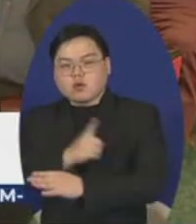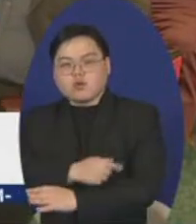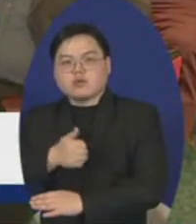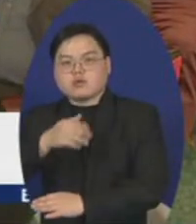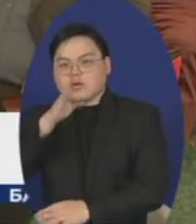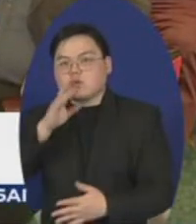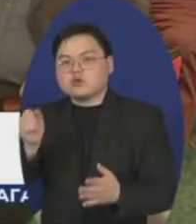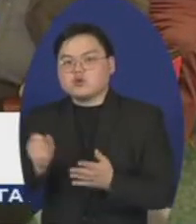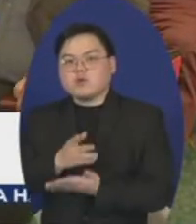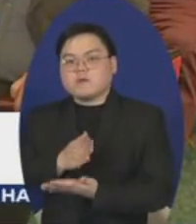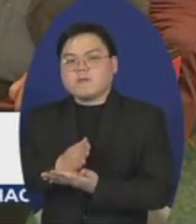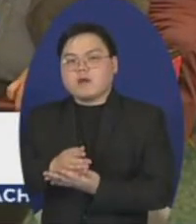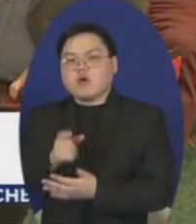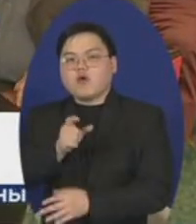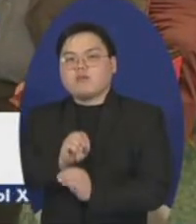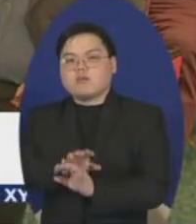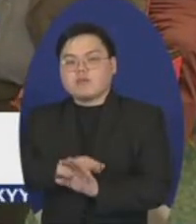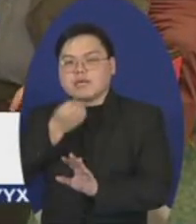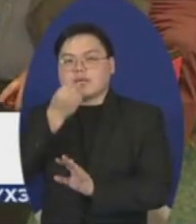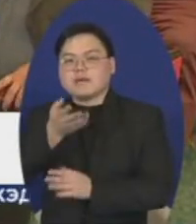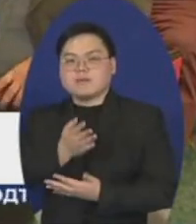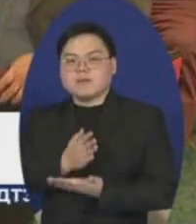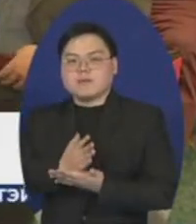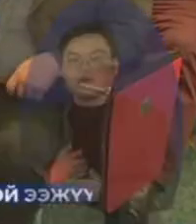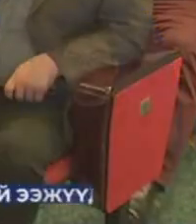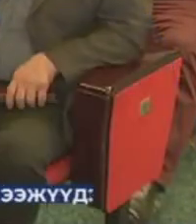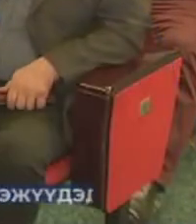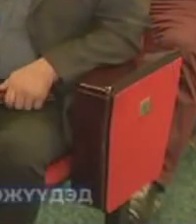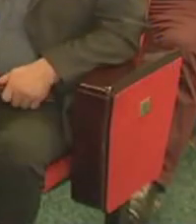маш чухал гэдгийг оролцогчдод тодтгсан юм.